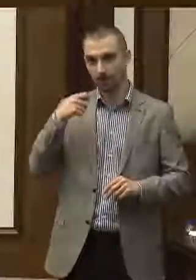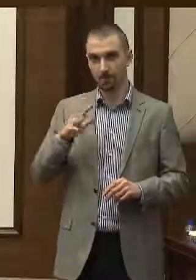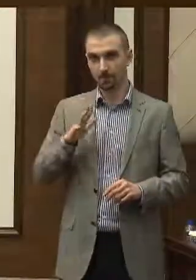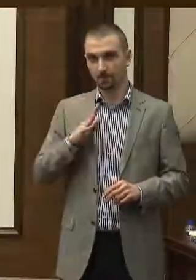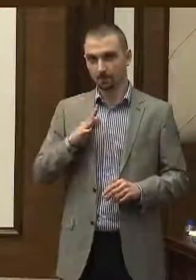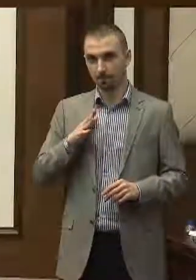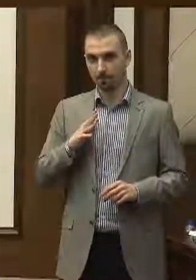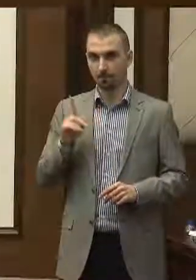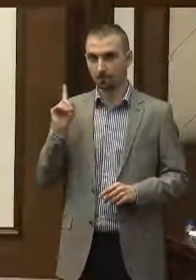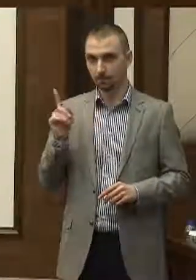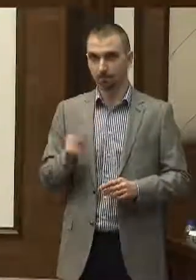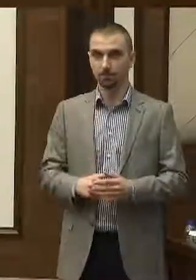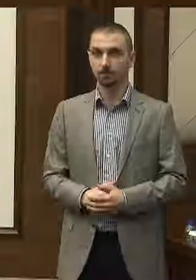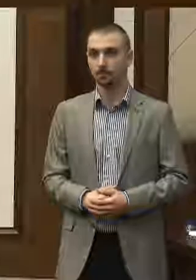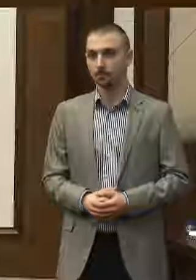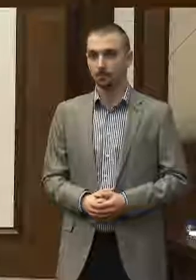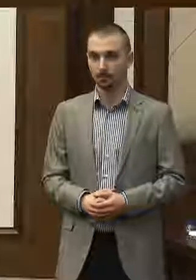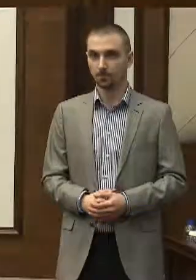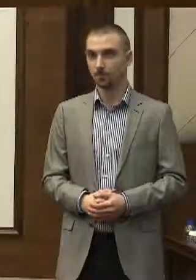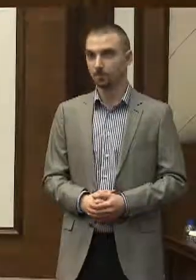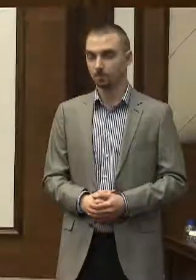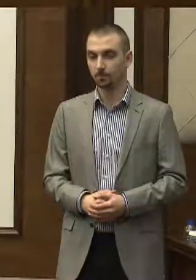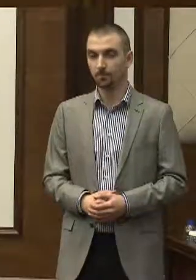ekranda neyi anlatacaksınız bana bu konuda bilgi verin.